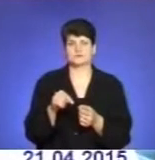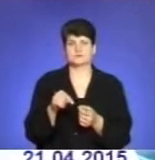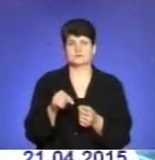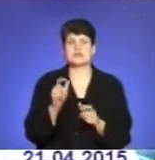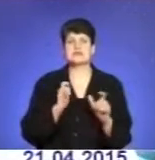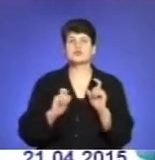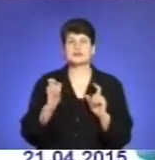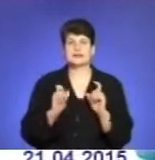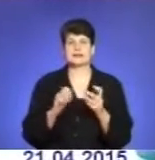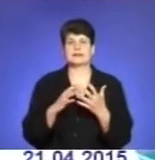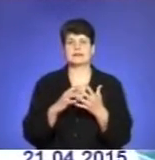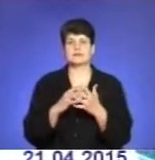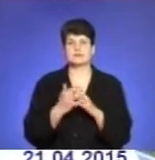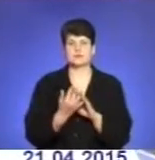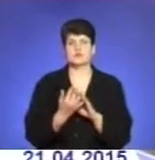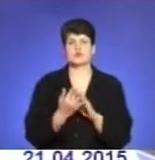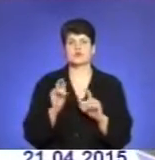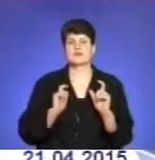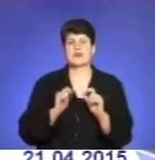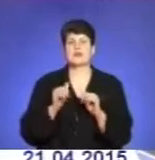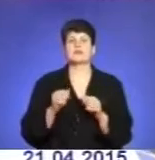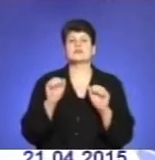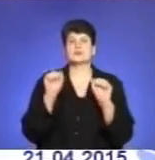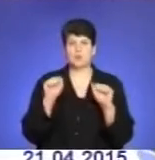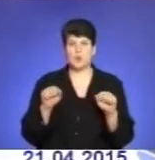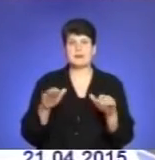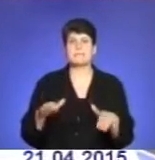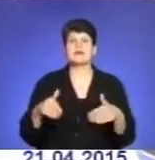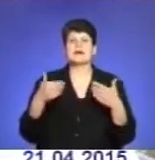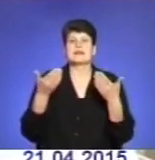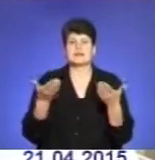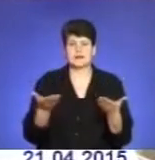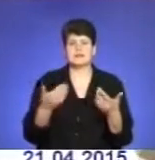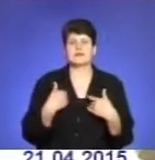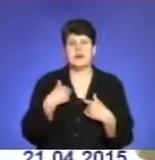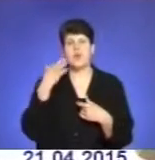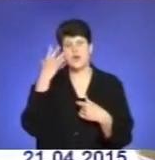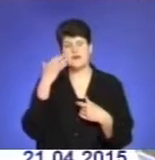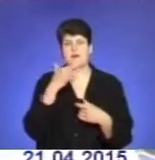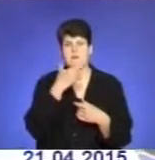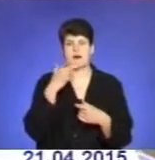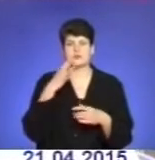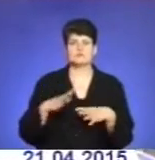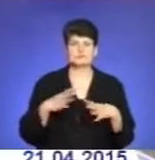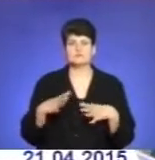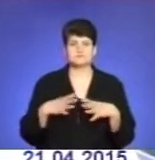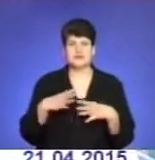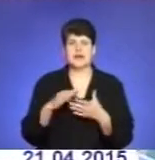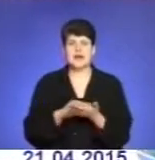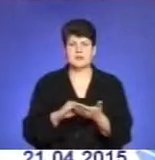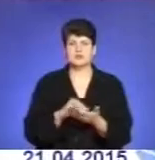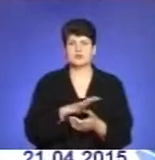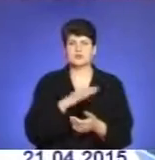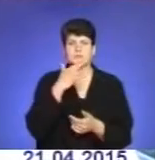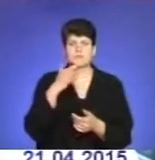студенти агротехнічного університету, вони зуміли передати, я уявляю, вони, напевно, багато тренувалися, ну, репетиції в них були, але